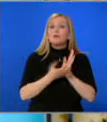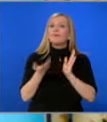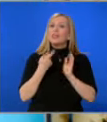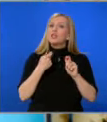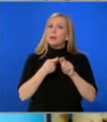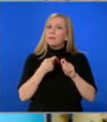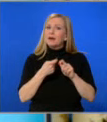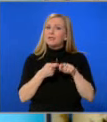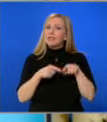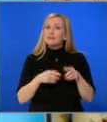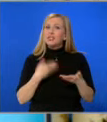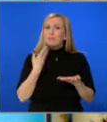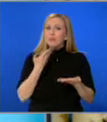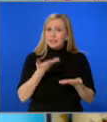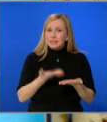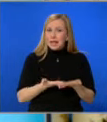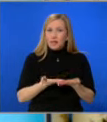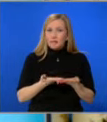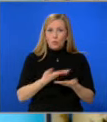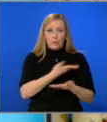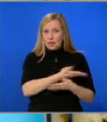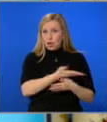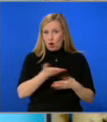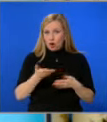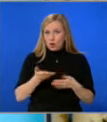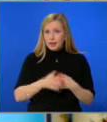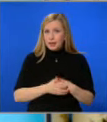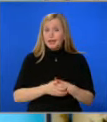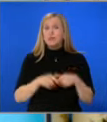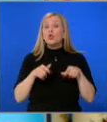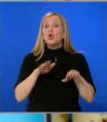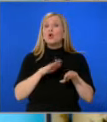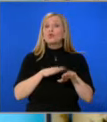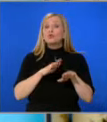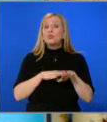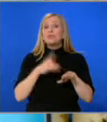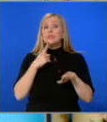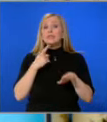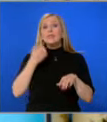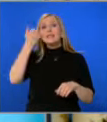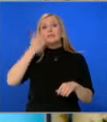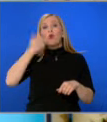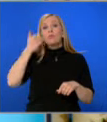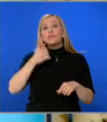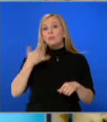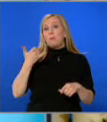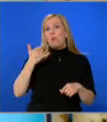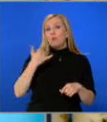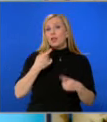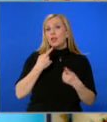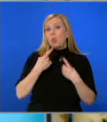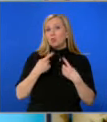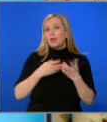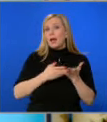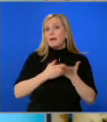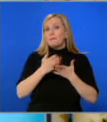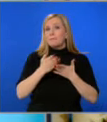разработено. То днес беше представено публично. То е достъпно вече за ползващите мобилни услуги